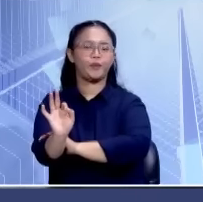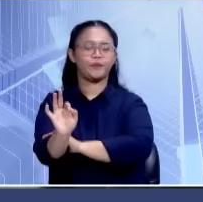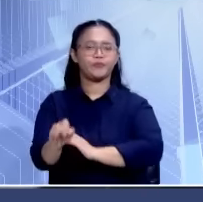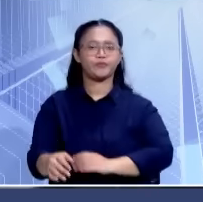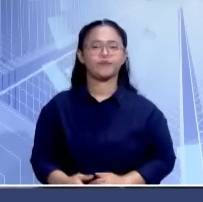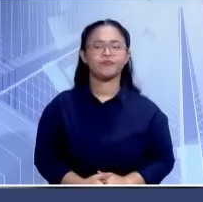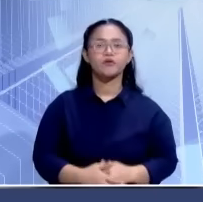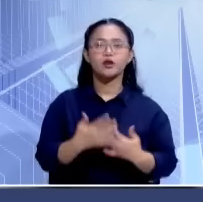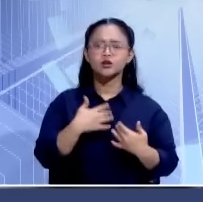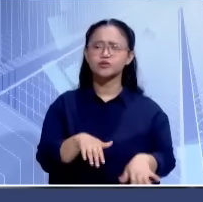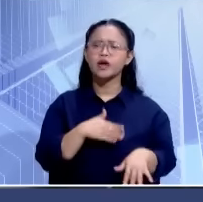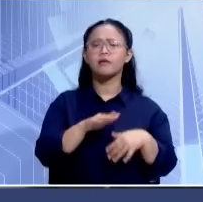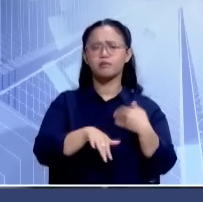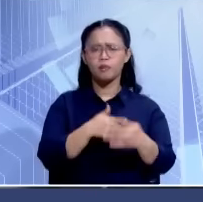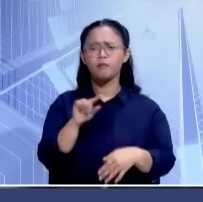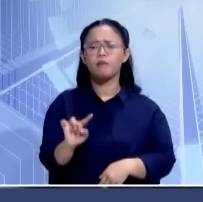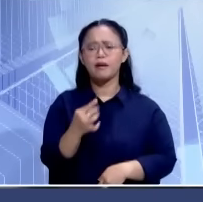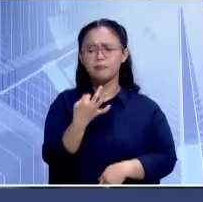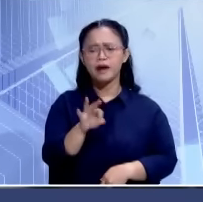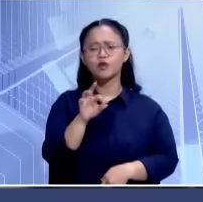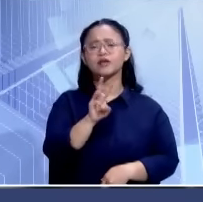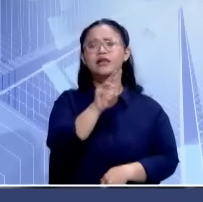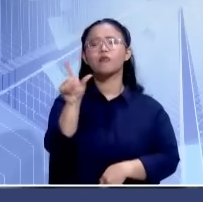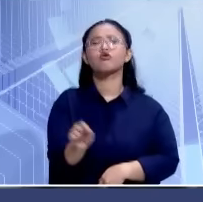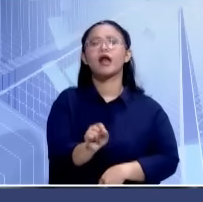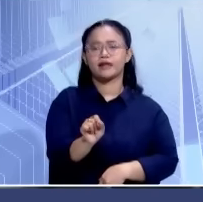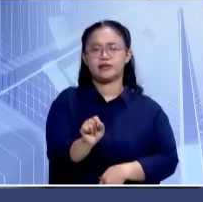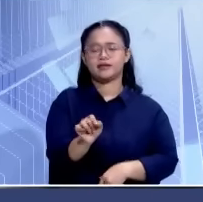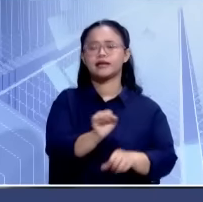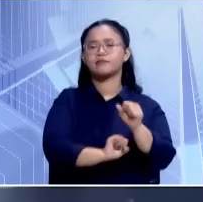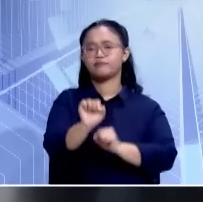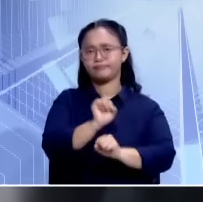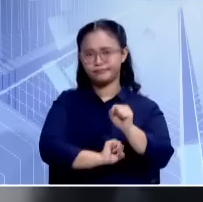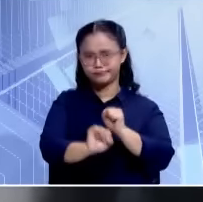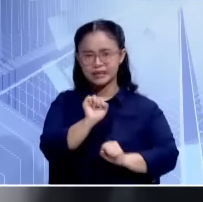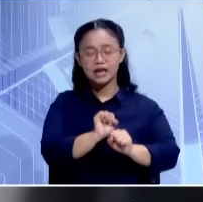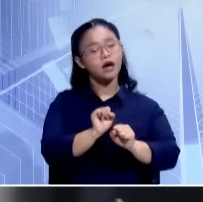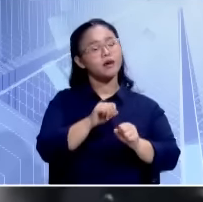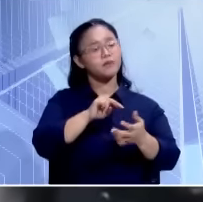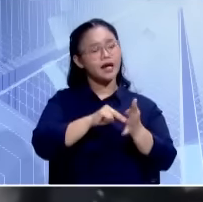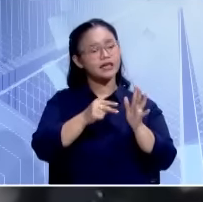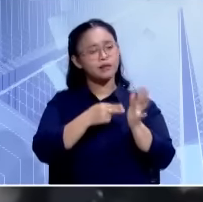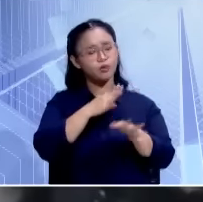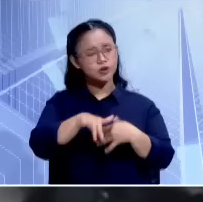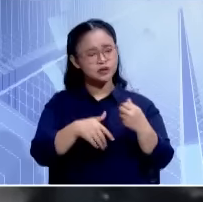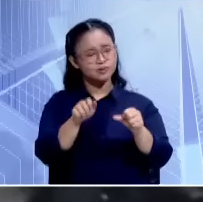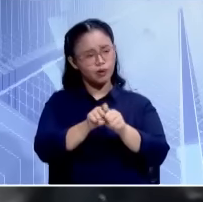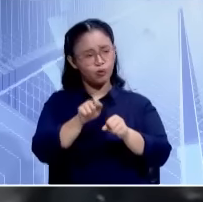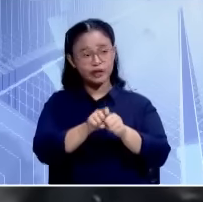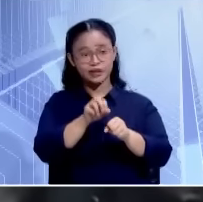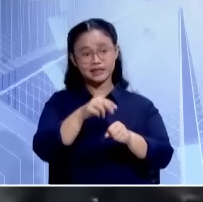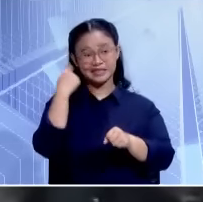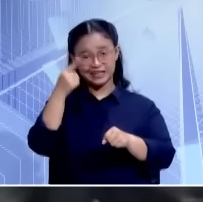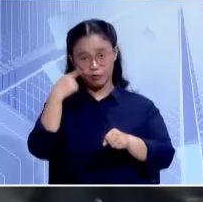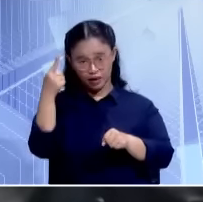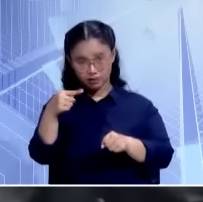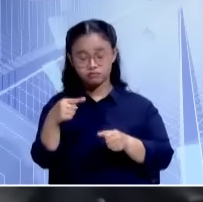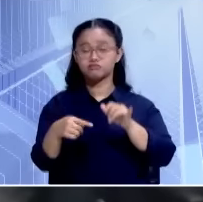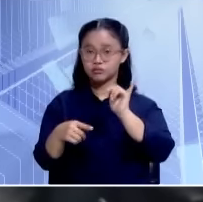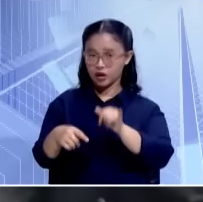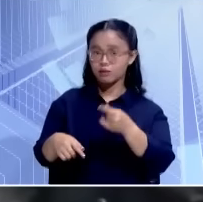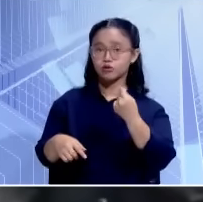Oh, sudah jalan 3 bulan. Ini rutin tiap hari pekerja datang atau gimana? Rutin. Oh, rutin tiap hari.